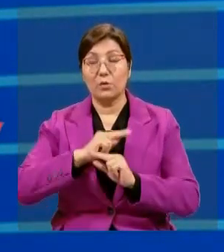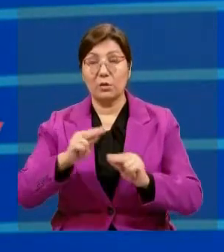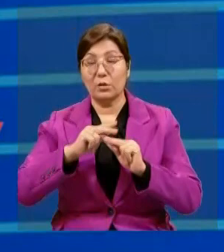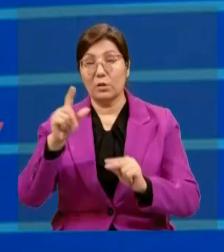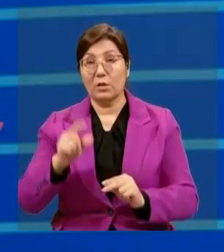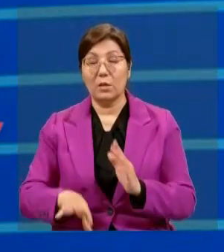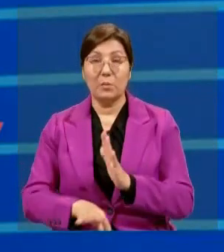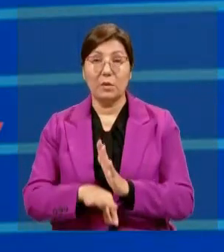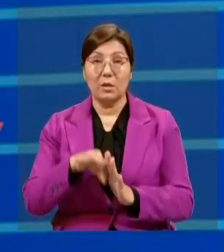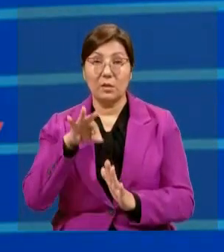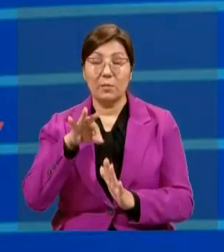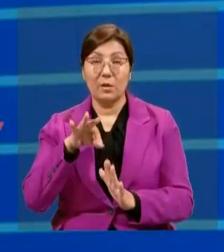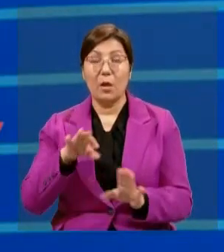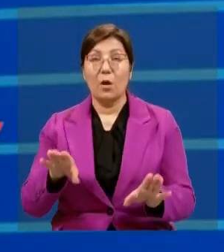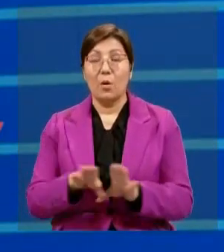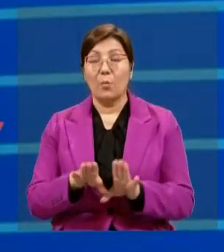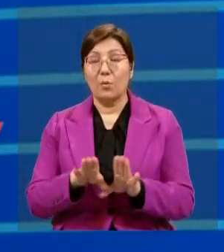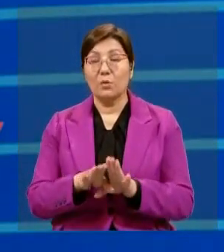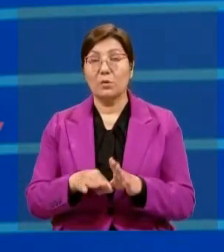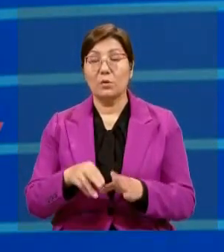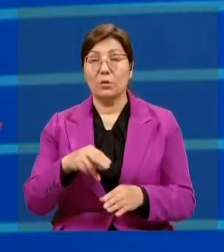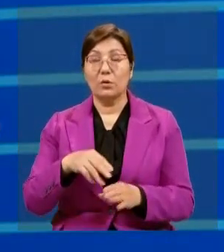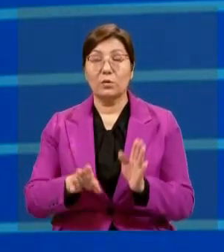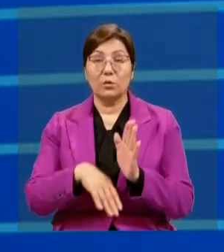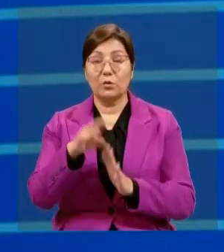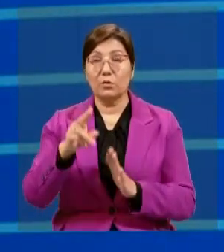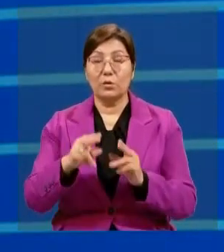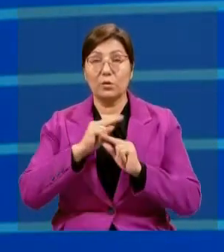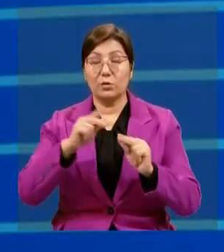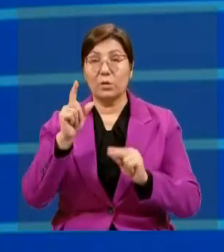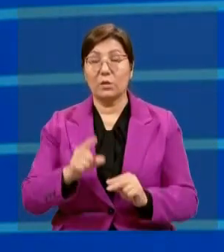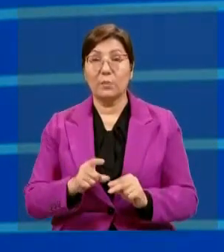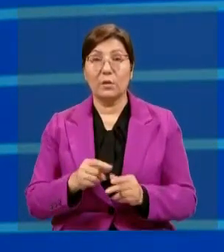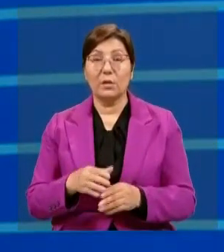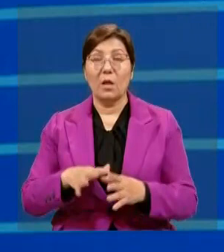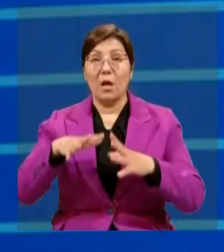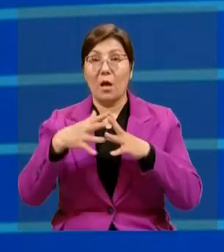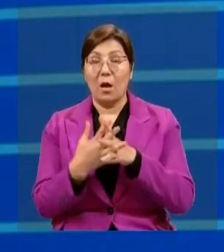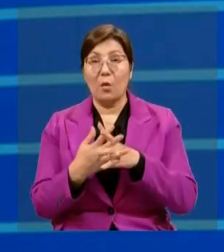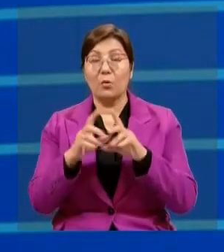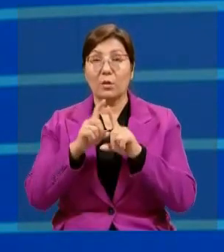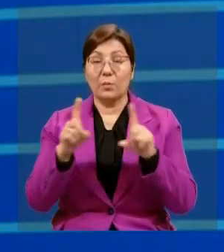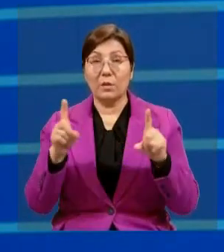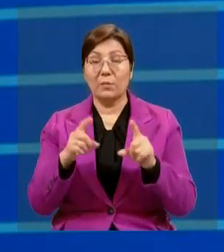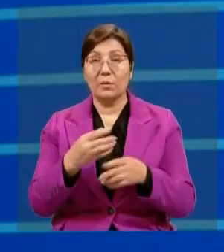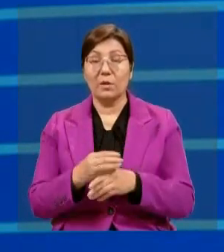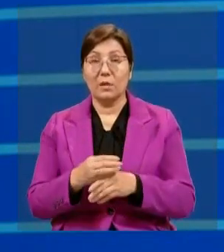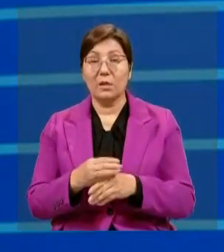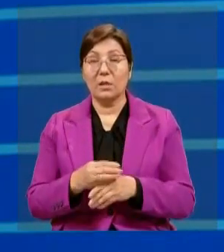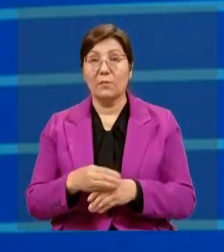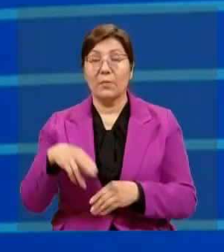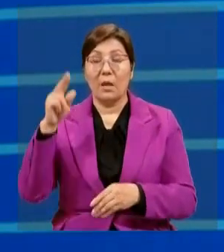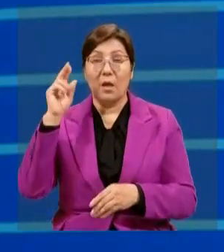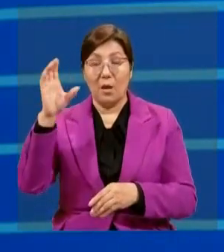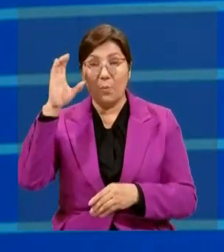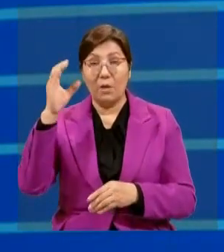алынды. Сол үздік ұстаздарымыз тек қана өзіміздің тірек мектебінің оқушыларын емес, ауылдық мектептерінде білім деңгейін көтеруге көп